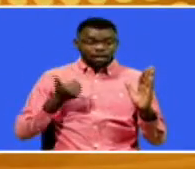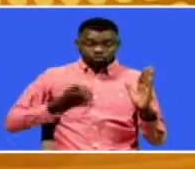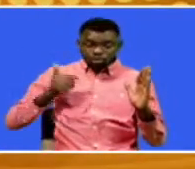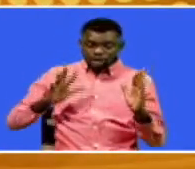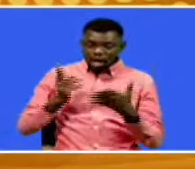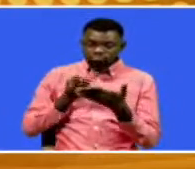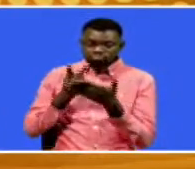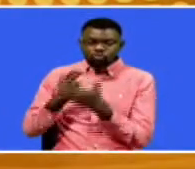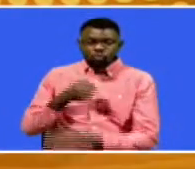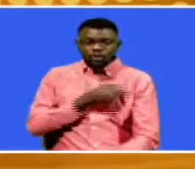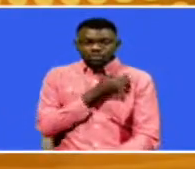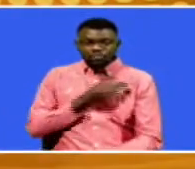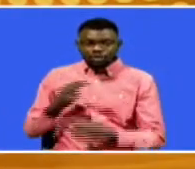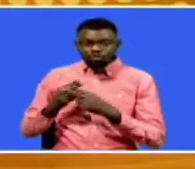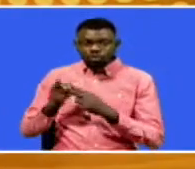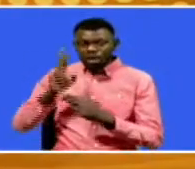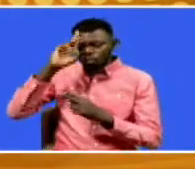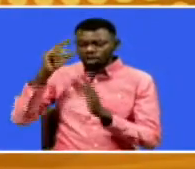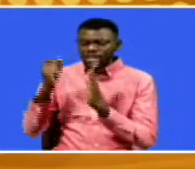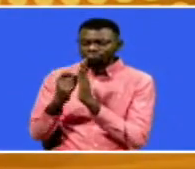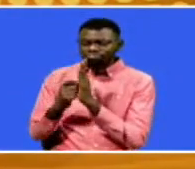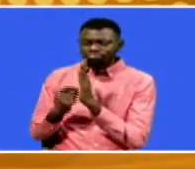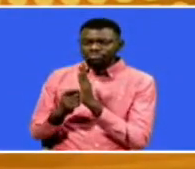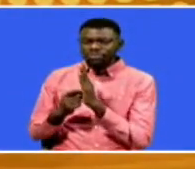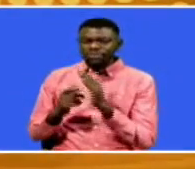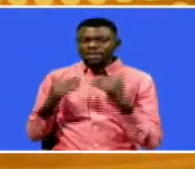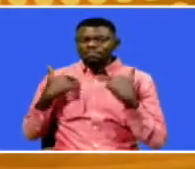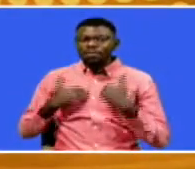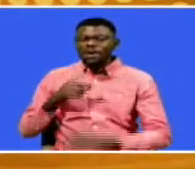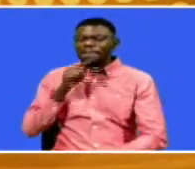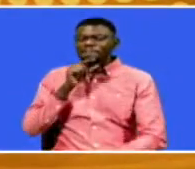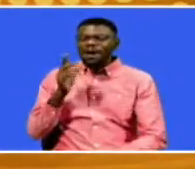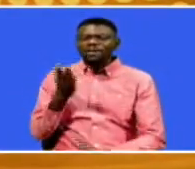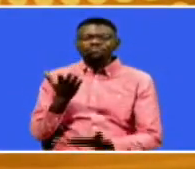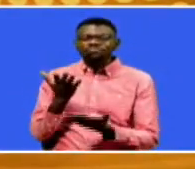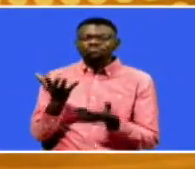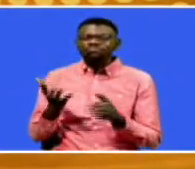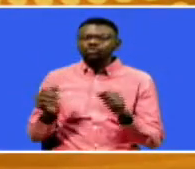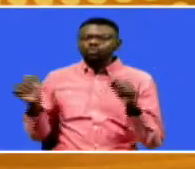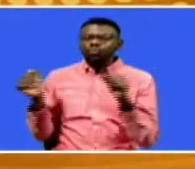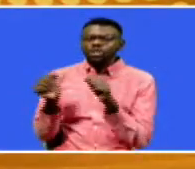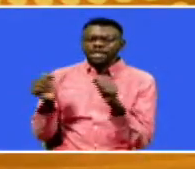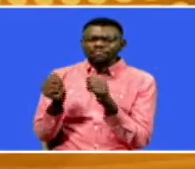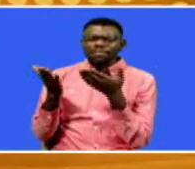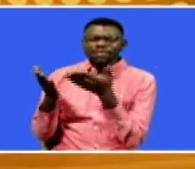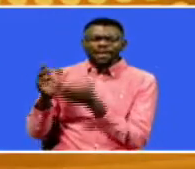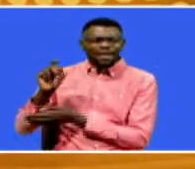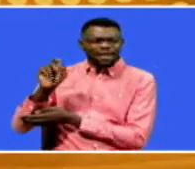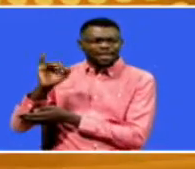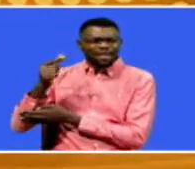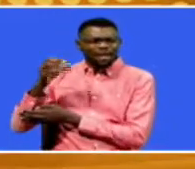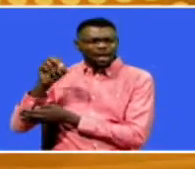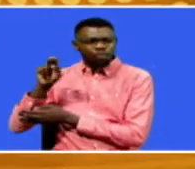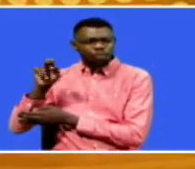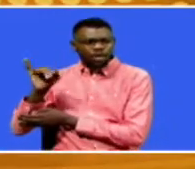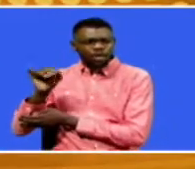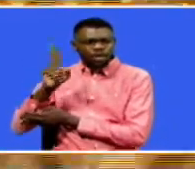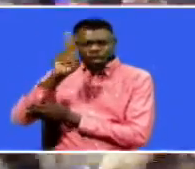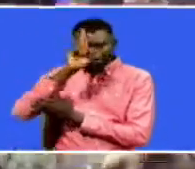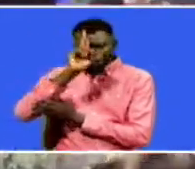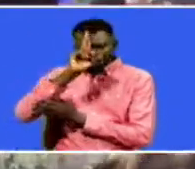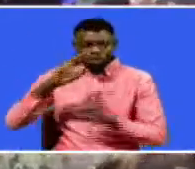kwa polisi. Miili ya marehemu inahifadhiwa katika makafani ya Tigoni huku polisi wakianzisha uchunguzi.